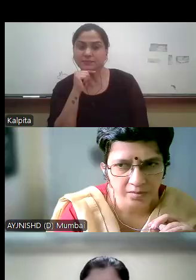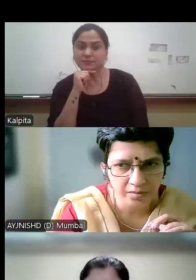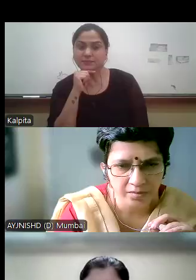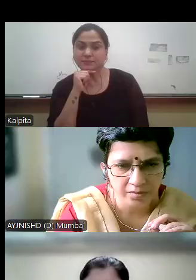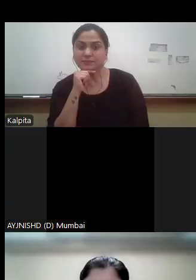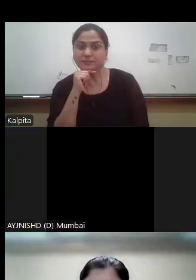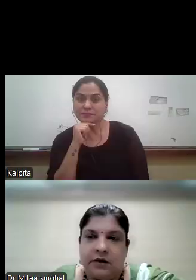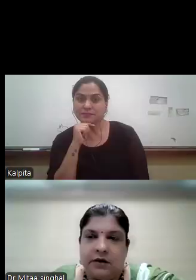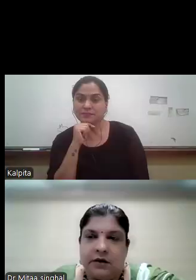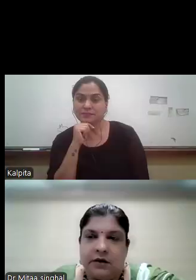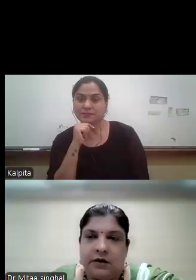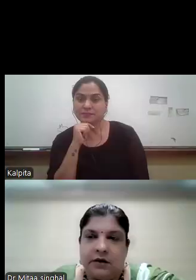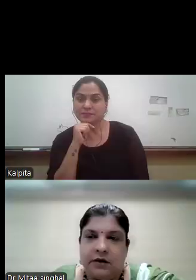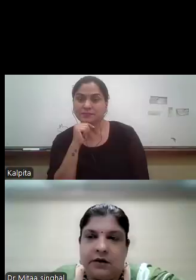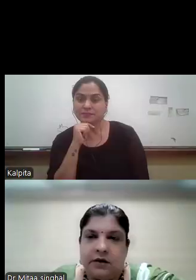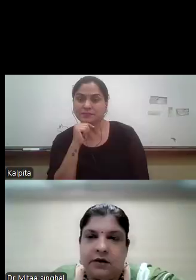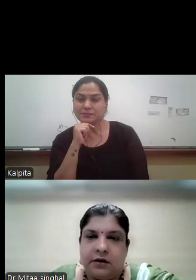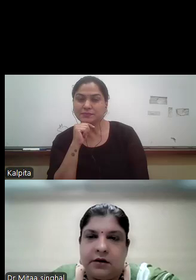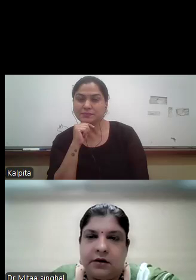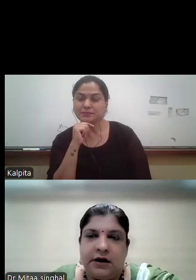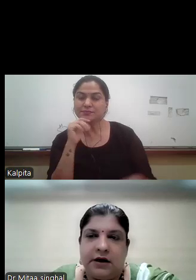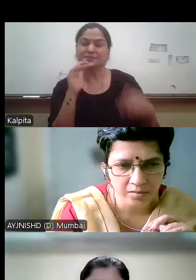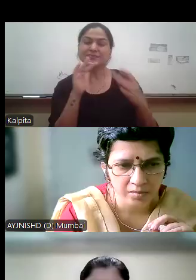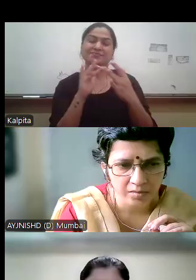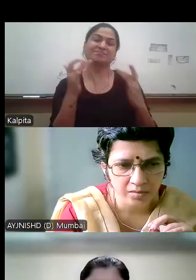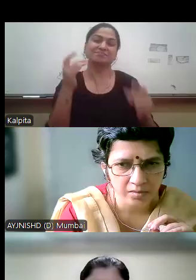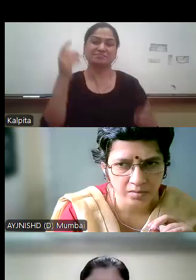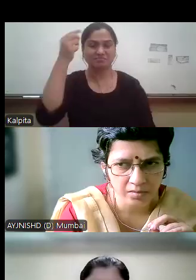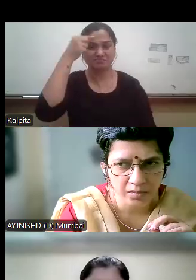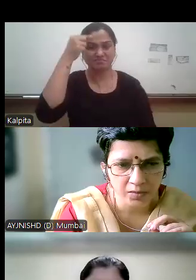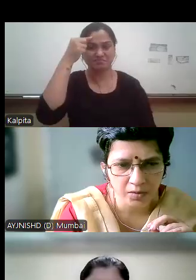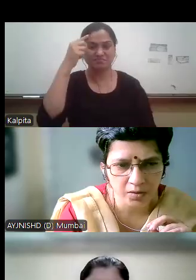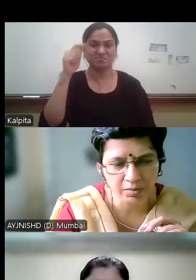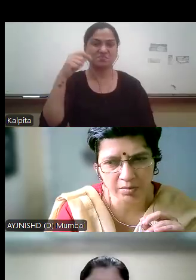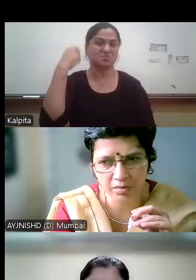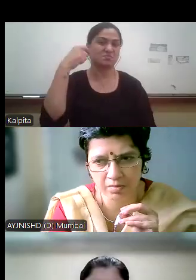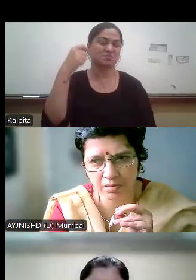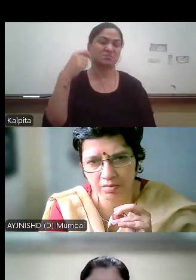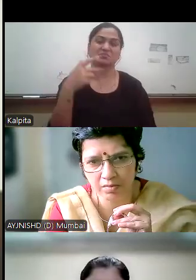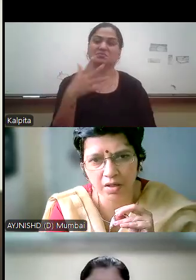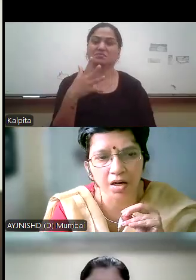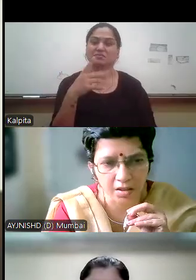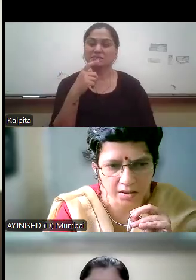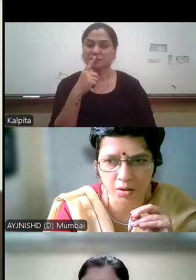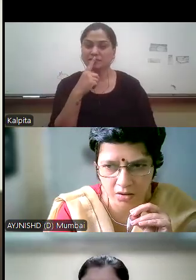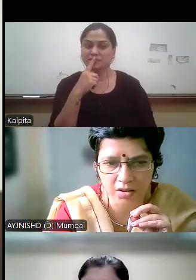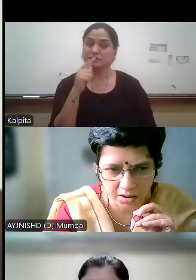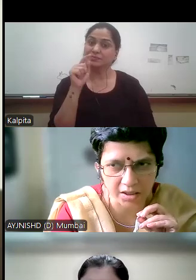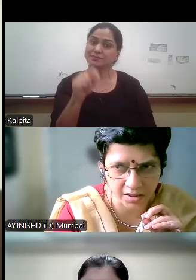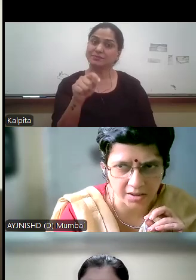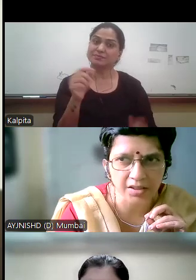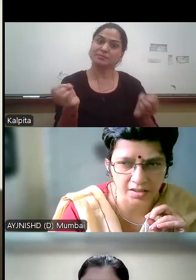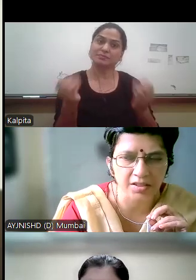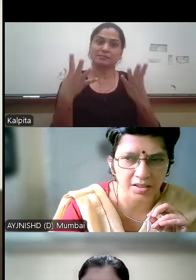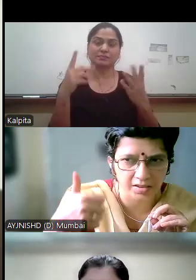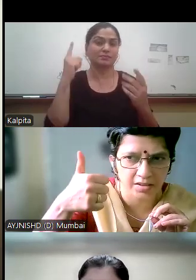I think there's a network issue. That's why it's not playing. Okay, कोशिश ma'am. करता है तो Now उसकी it's there now- audio video